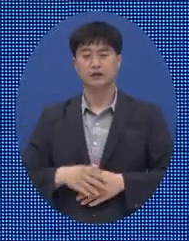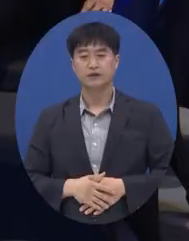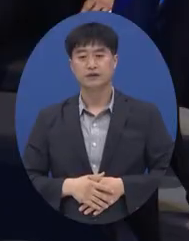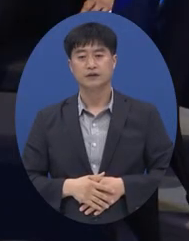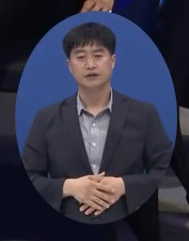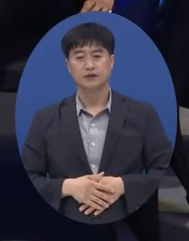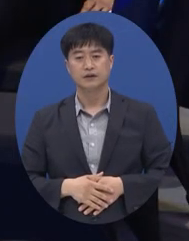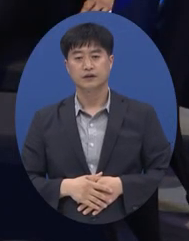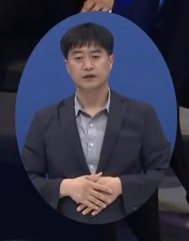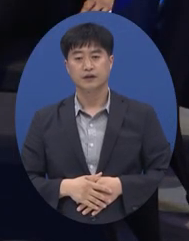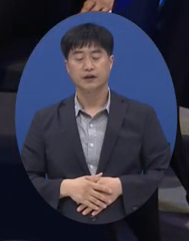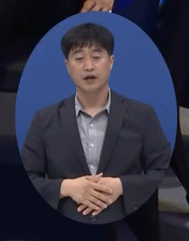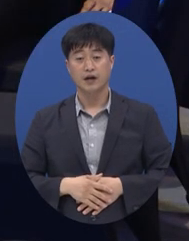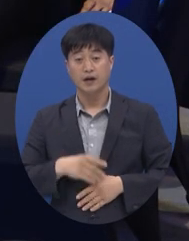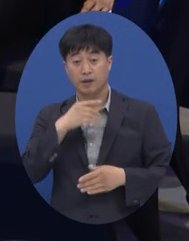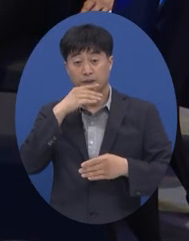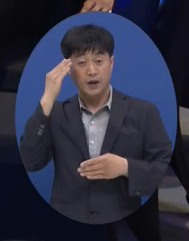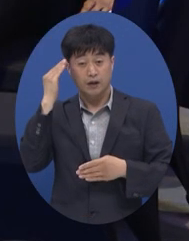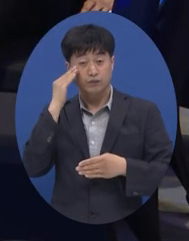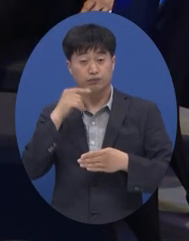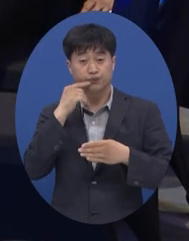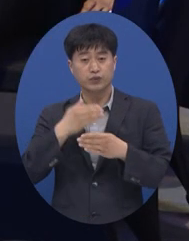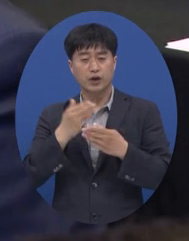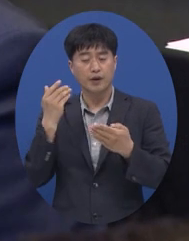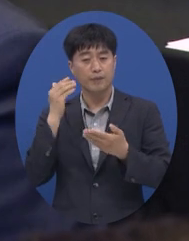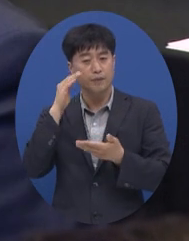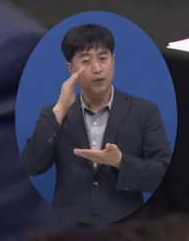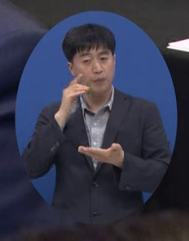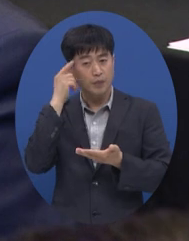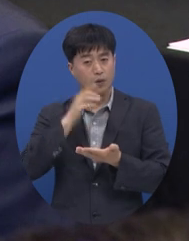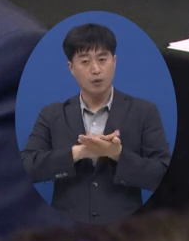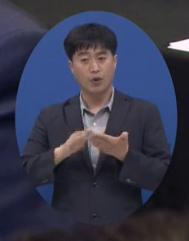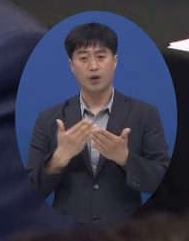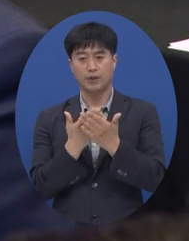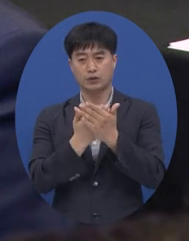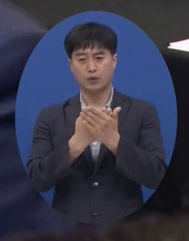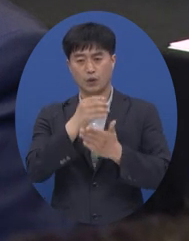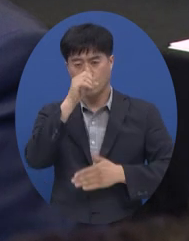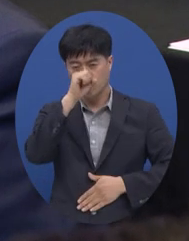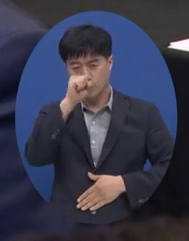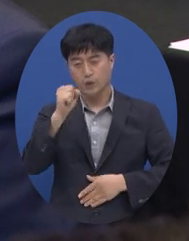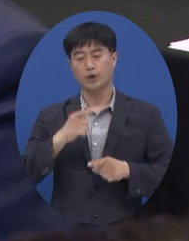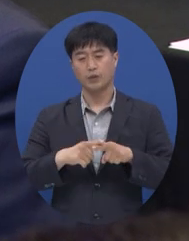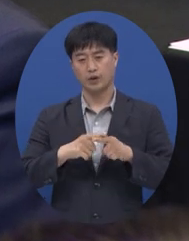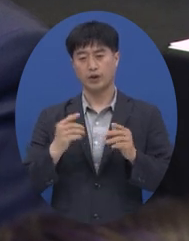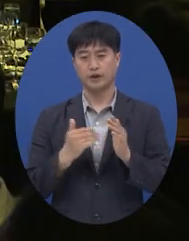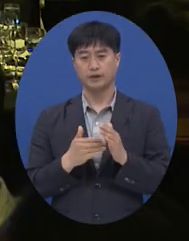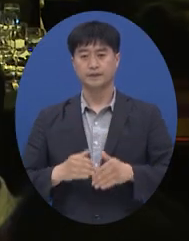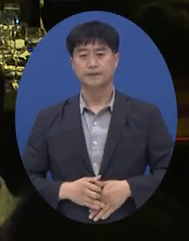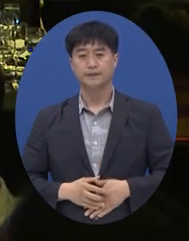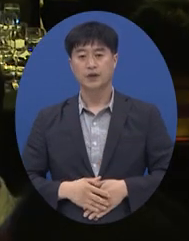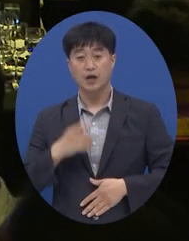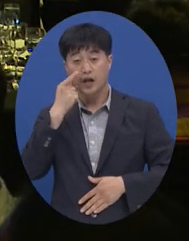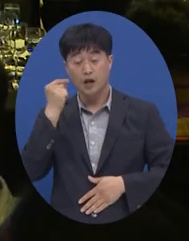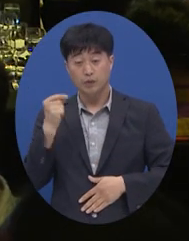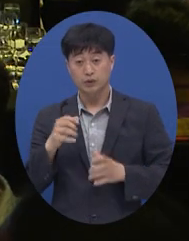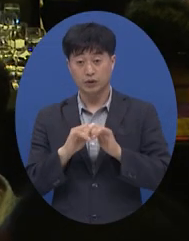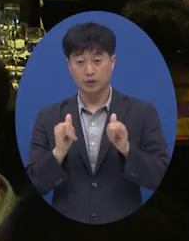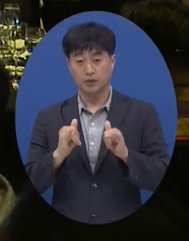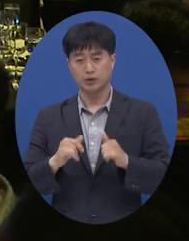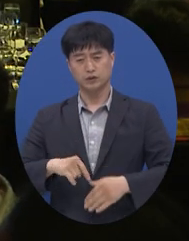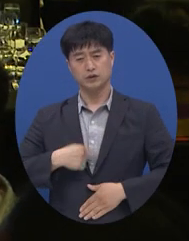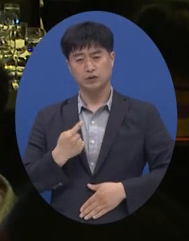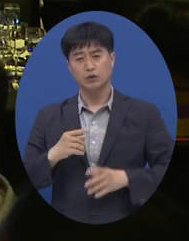자극하여 남과 북에서 일어나고 있는 평화 번영을 위한 변화는 긍정적으로 평가하기도 했습니다. 일본 측 인사들은